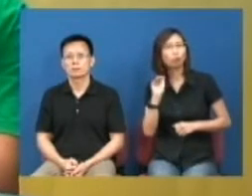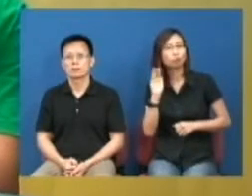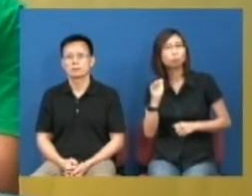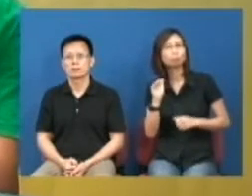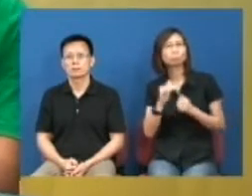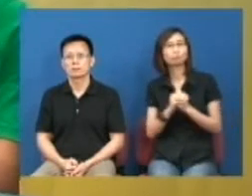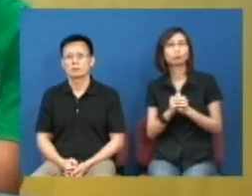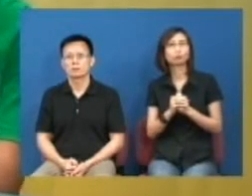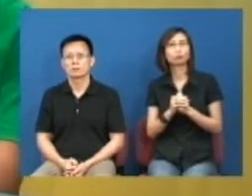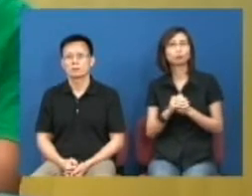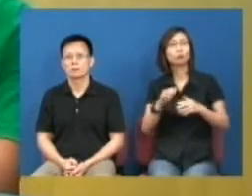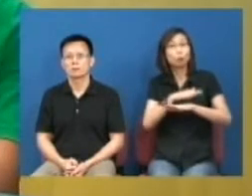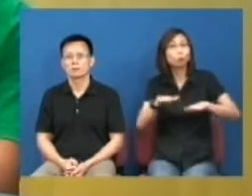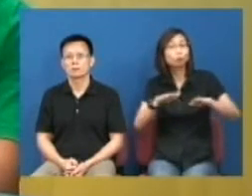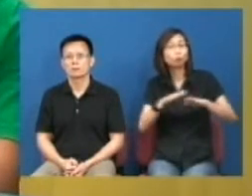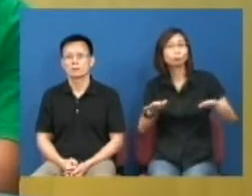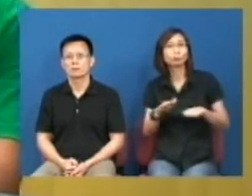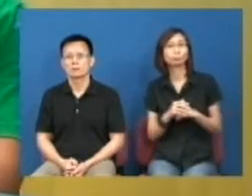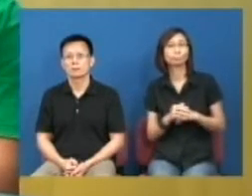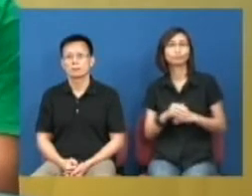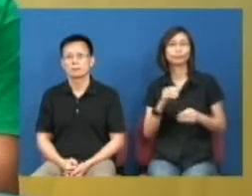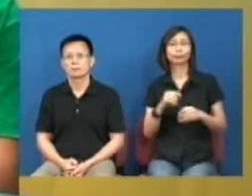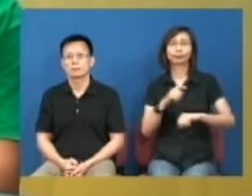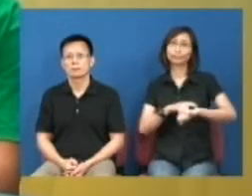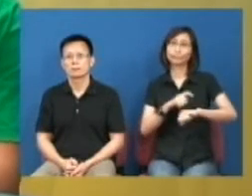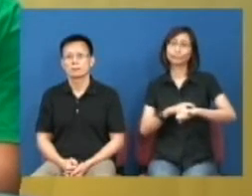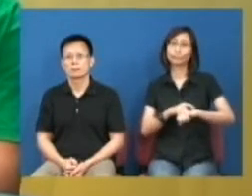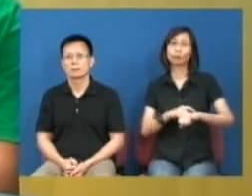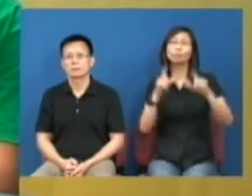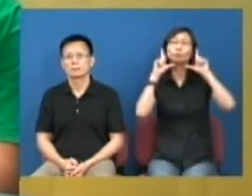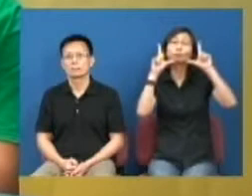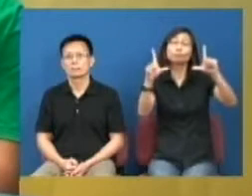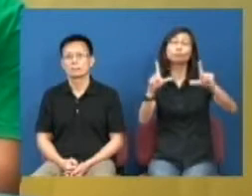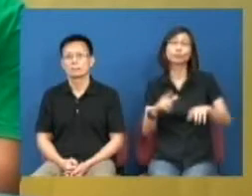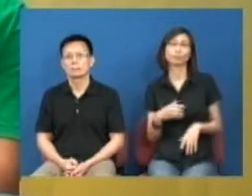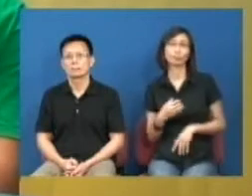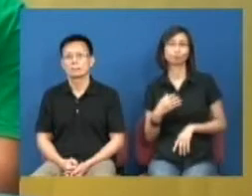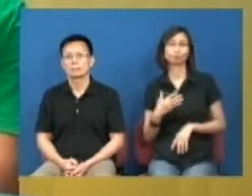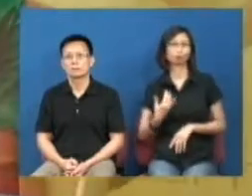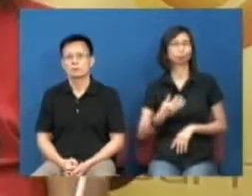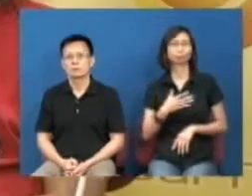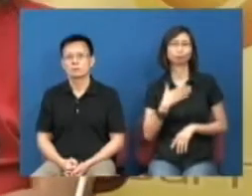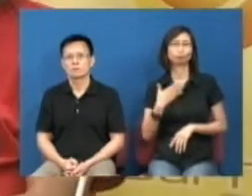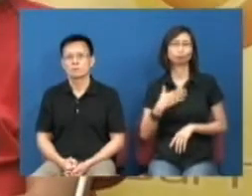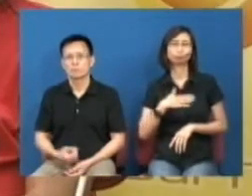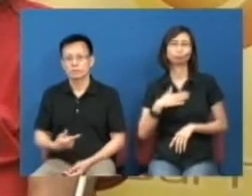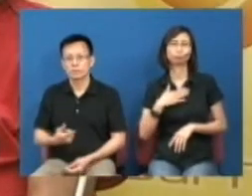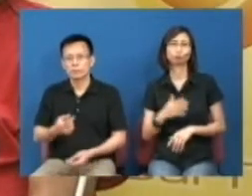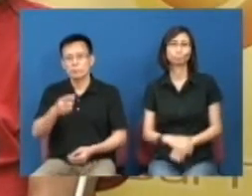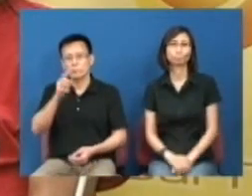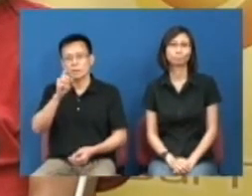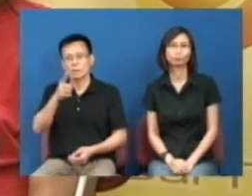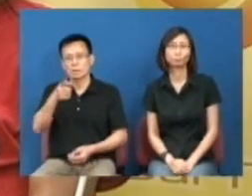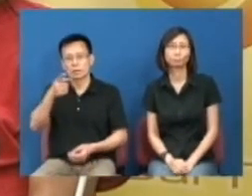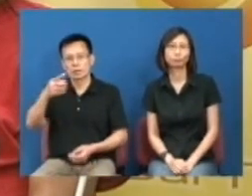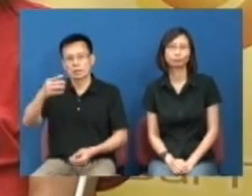係都應該表達一啲自己對安排不當的一啲不滿。 唔係， 佢而家呢個曾偉雄嘅